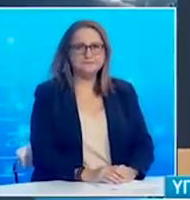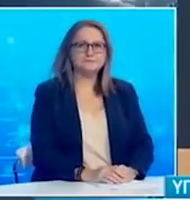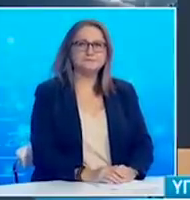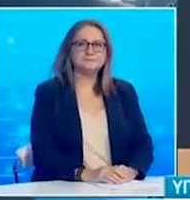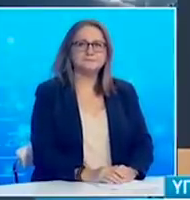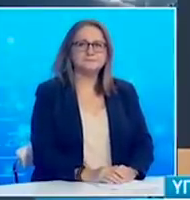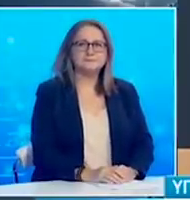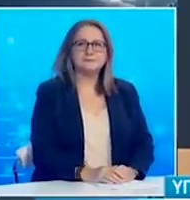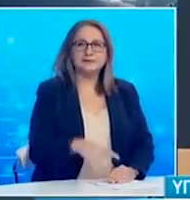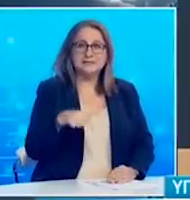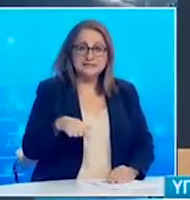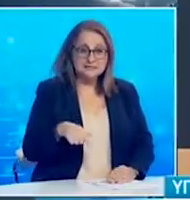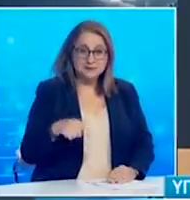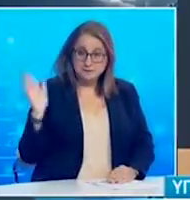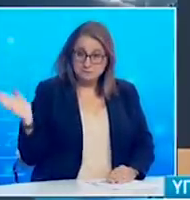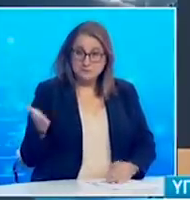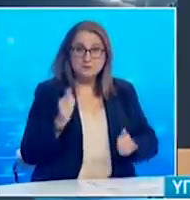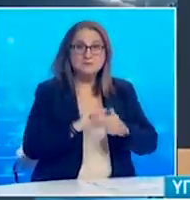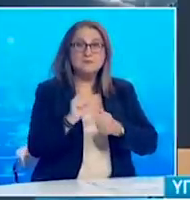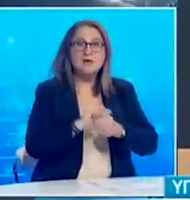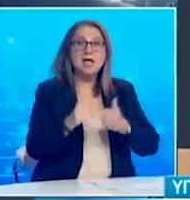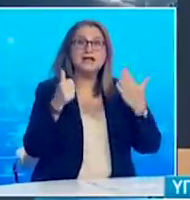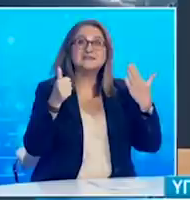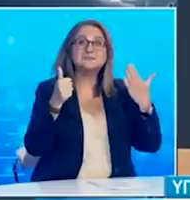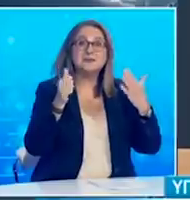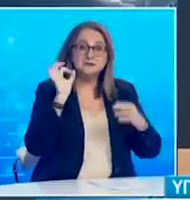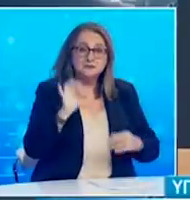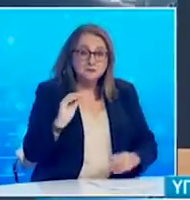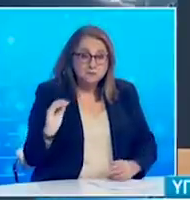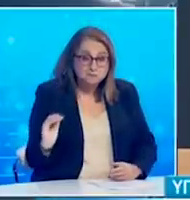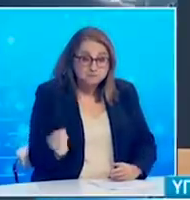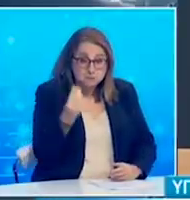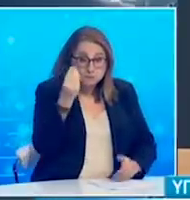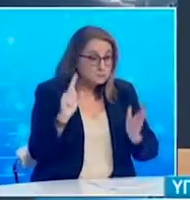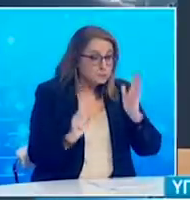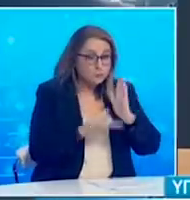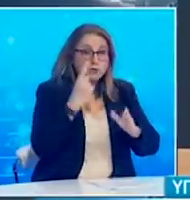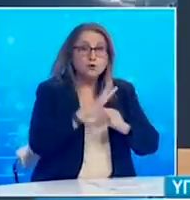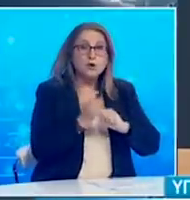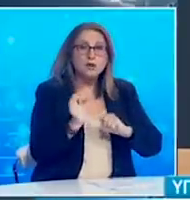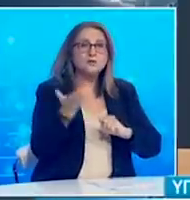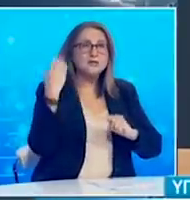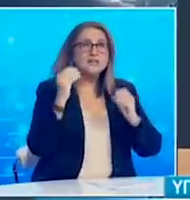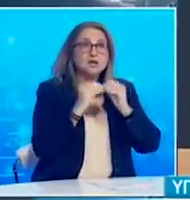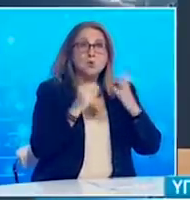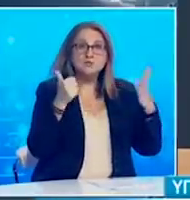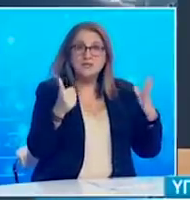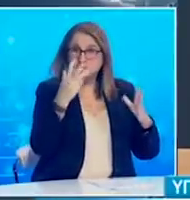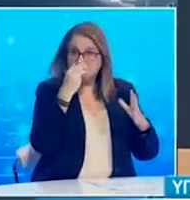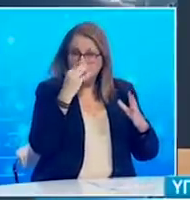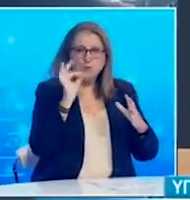Σήμερα συμπληρώνονται 6 μήνες από τη διάγνωση του πρώτου κρούσματος στην Ελλάδα στις 26 Φεβρουαρίου στη